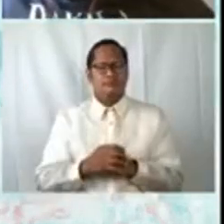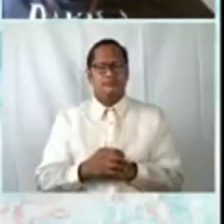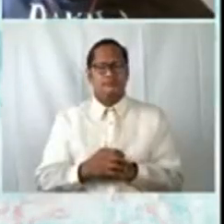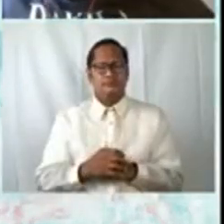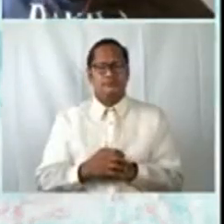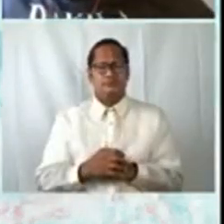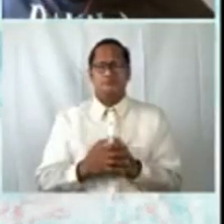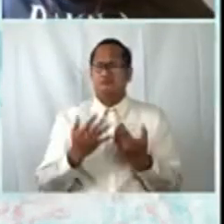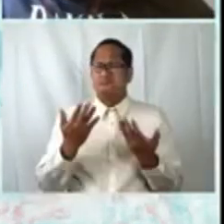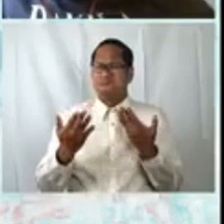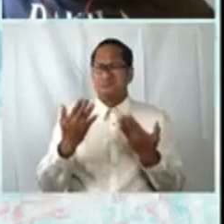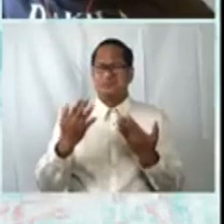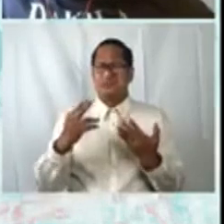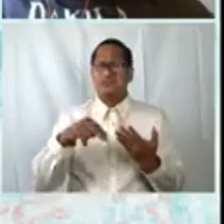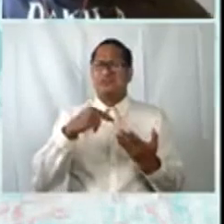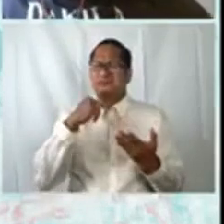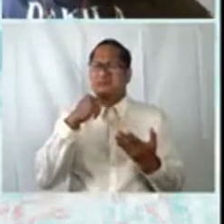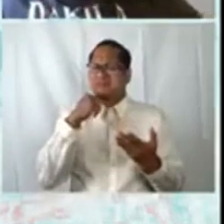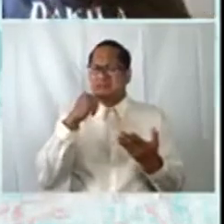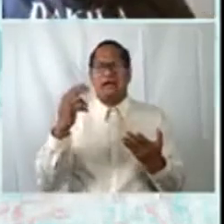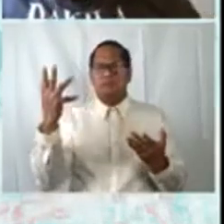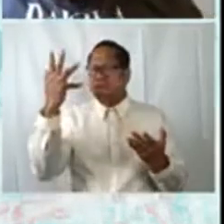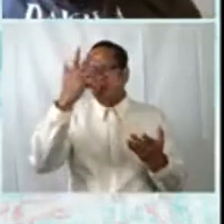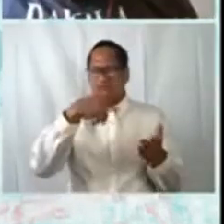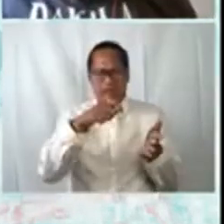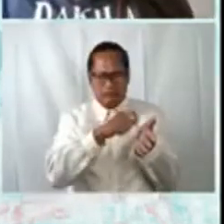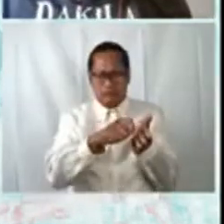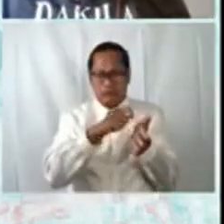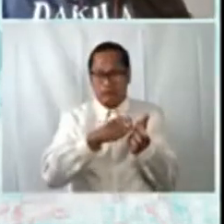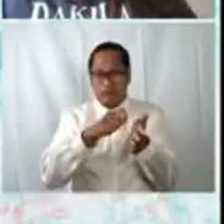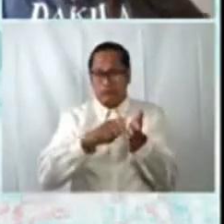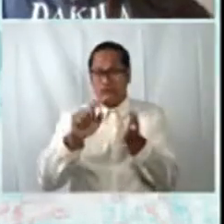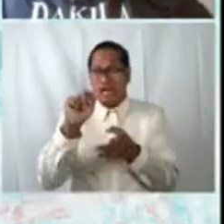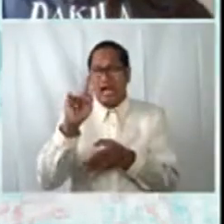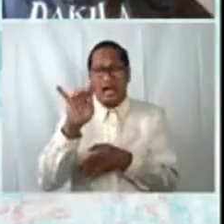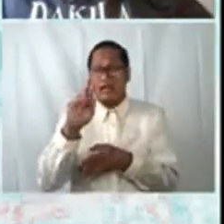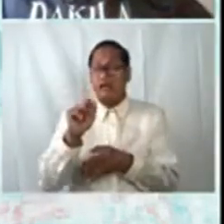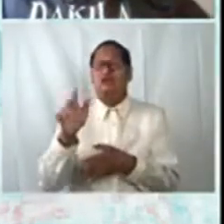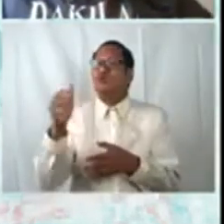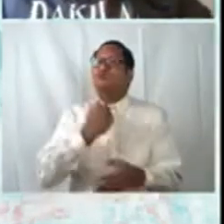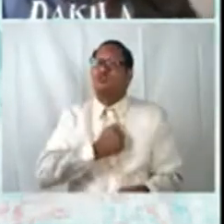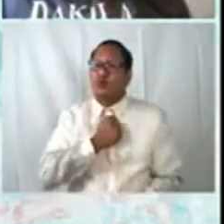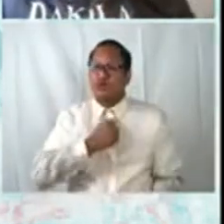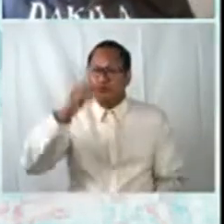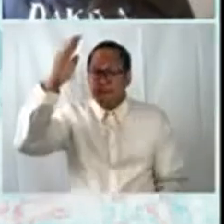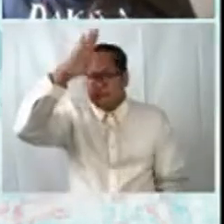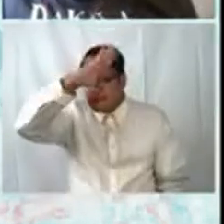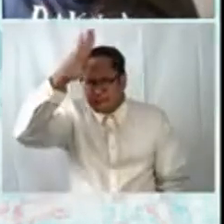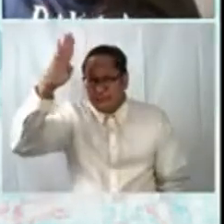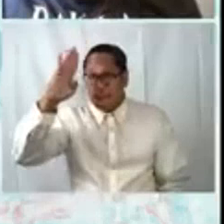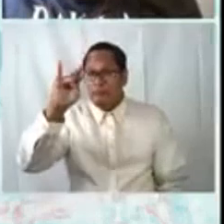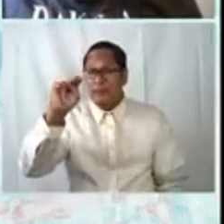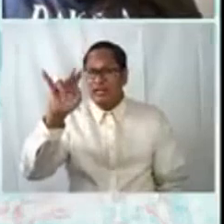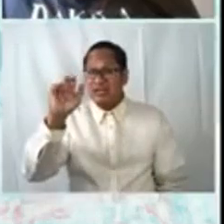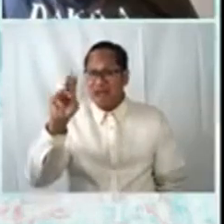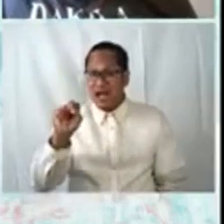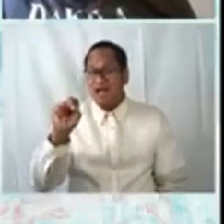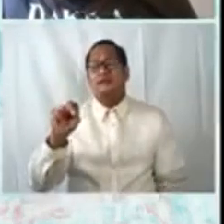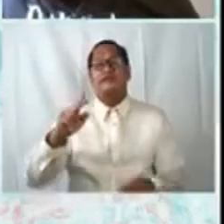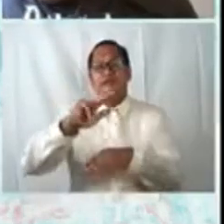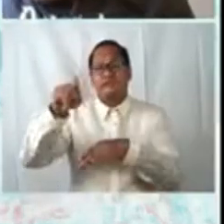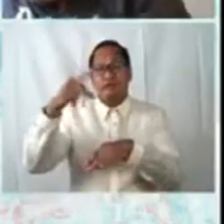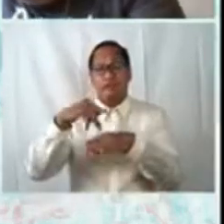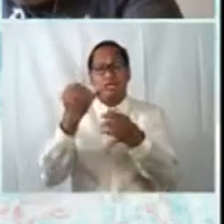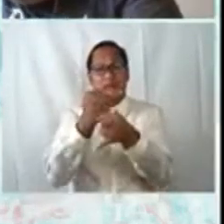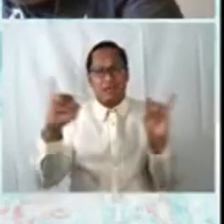Hindi maganda yung pagkasulat ng akta. I'm sorry sa mga taga-Binyan, pero ito yung proclamation of Philippine independence na